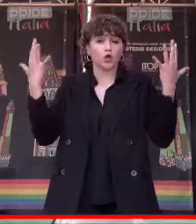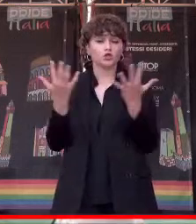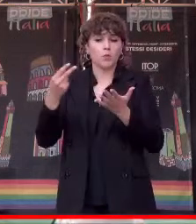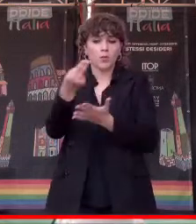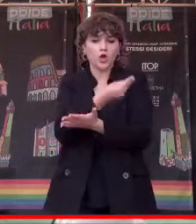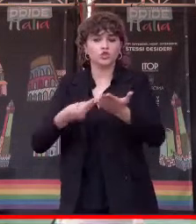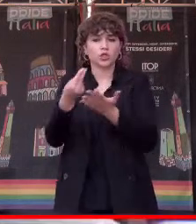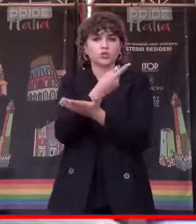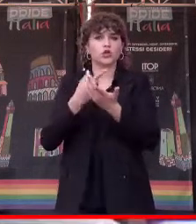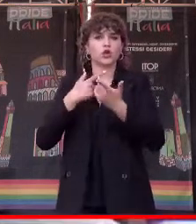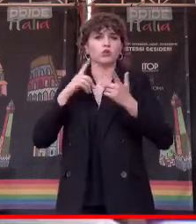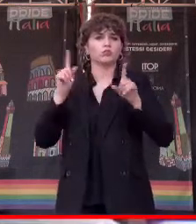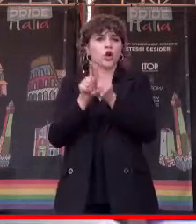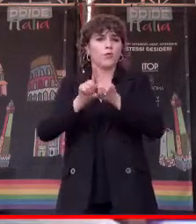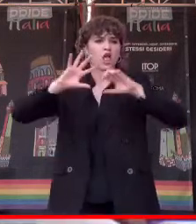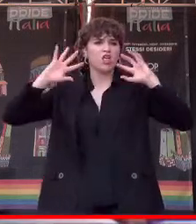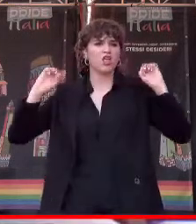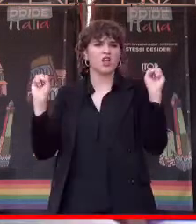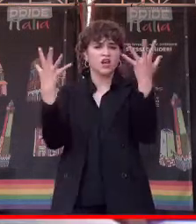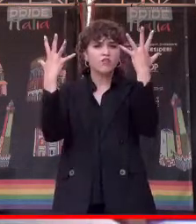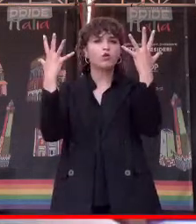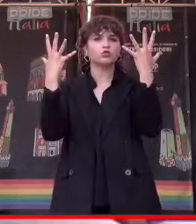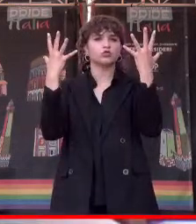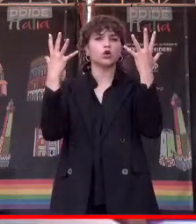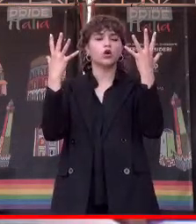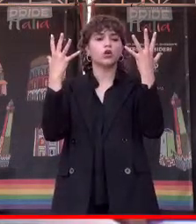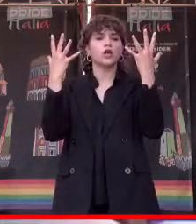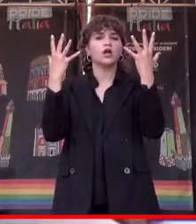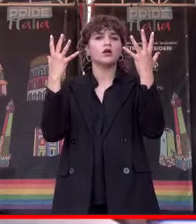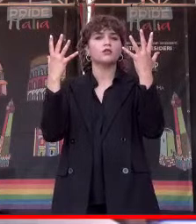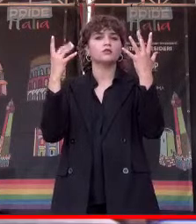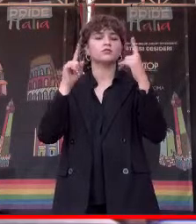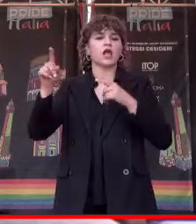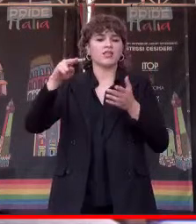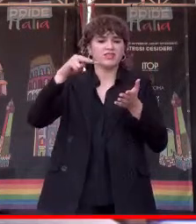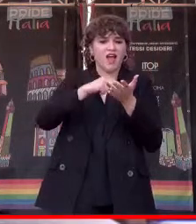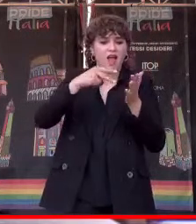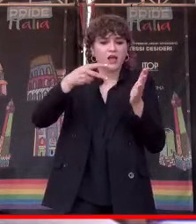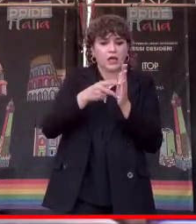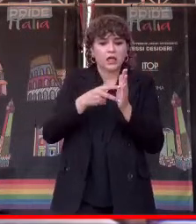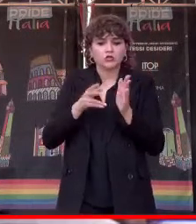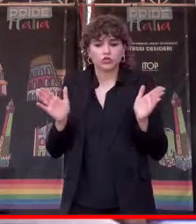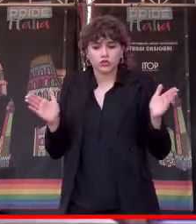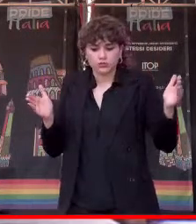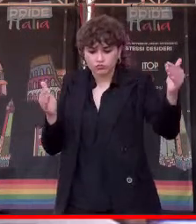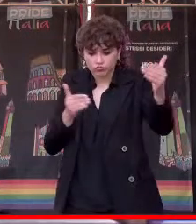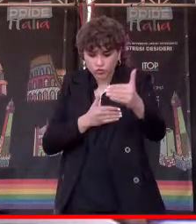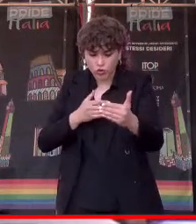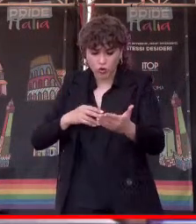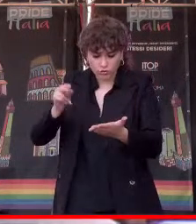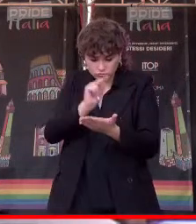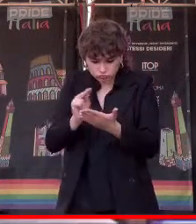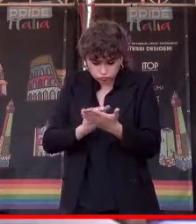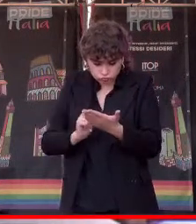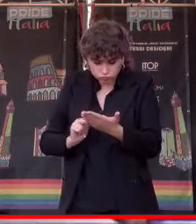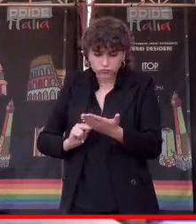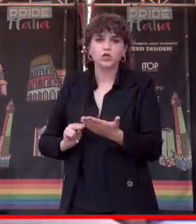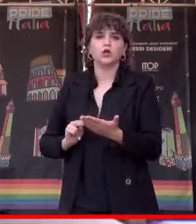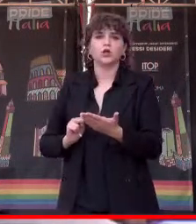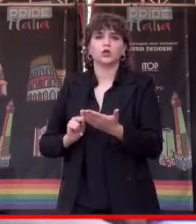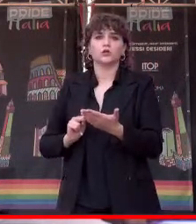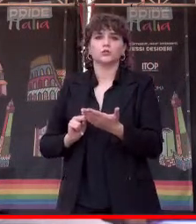dove giustamente lei tacciava i progettisti di tecnici che si chiudono nel loro studio, no, invece